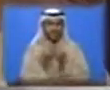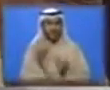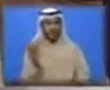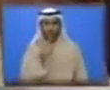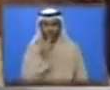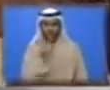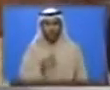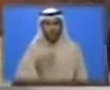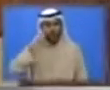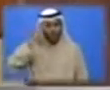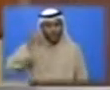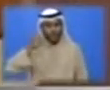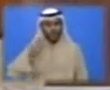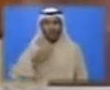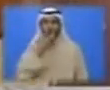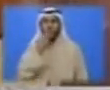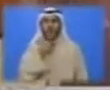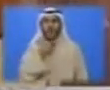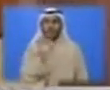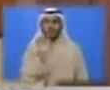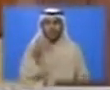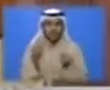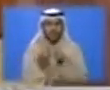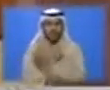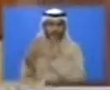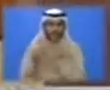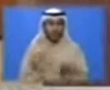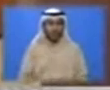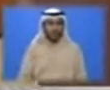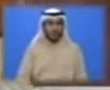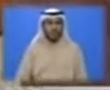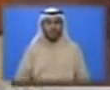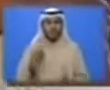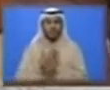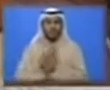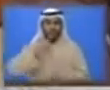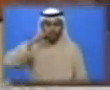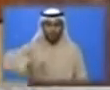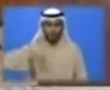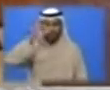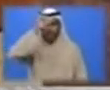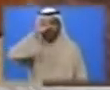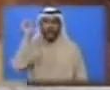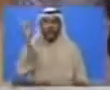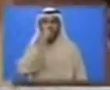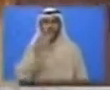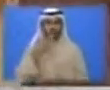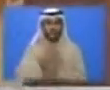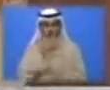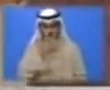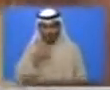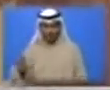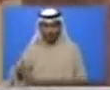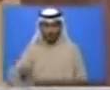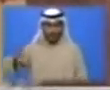مجتمعية يشارك فيه كل فرد، معتبرا الأشبال أمل الكويت في مستقبل مشرق